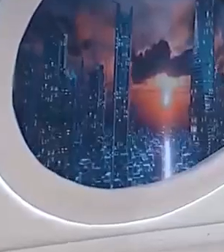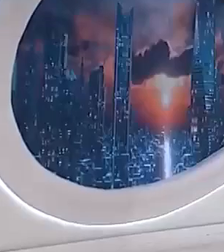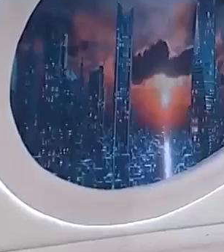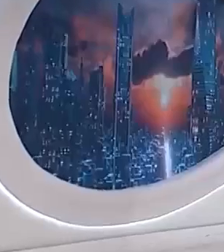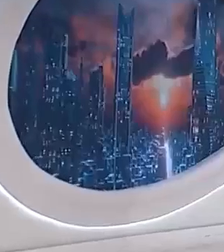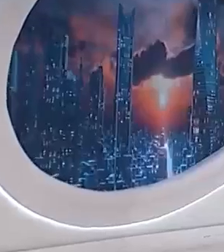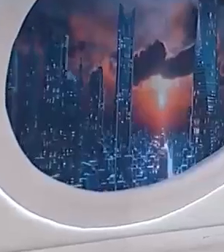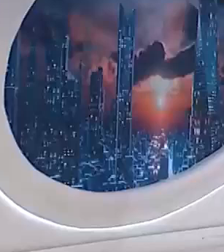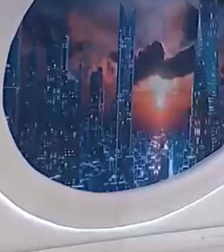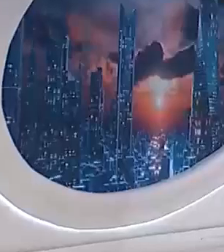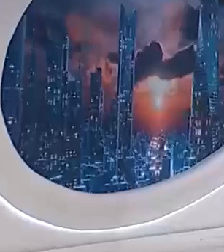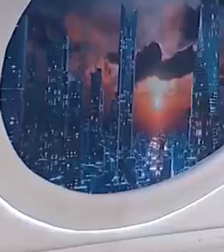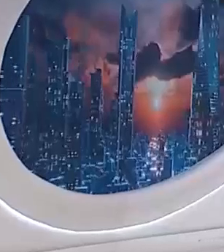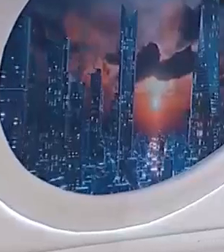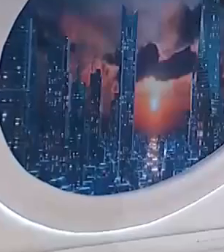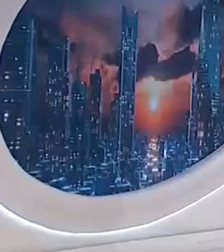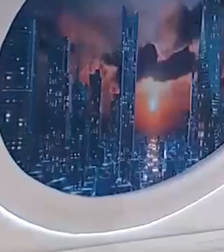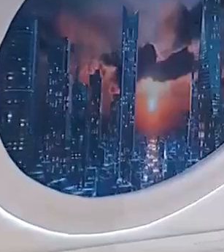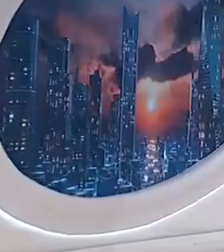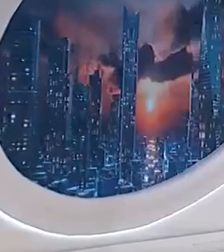التحديات كيف شفت تفاعل